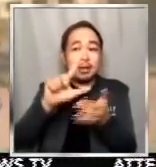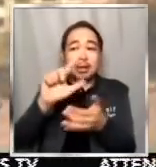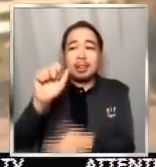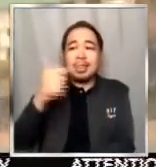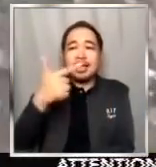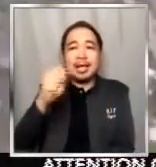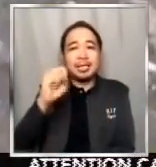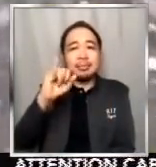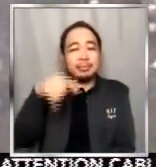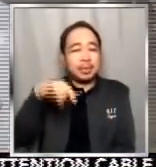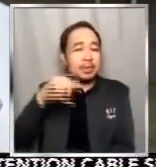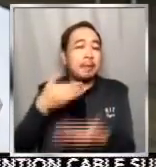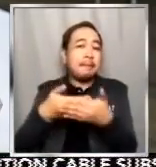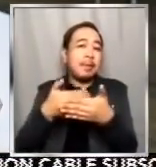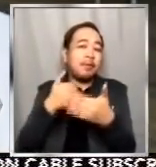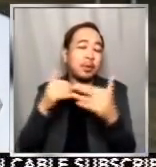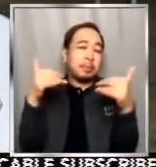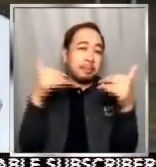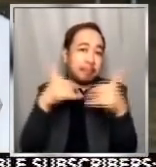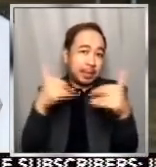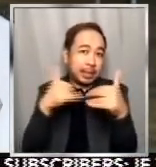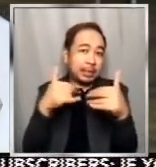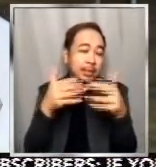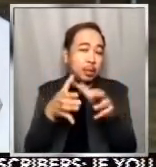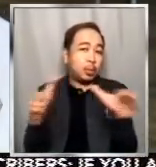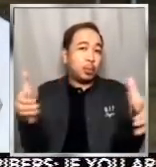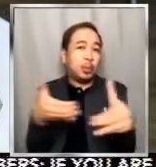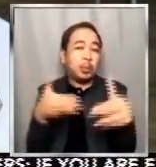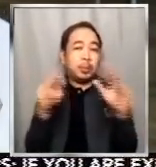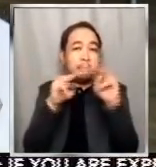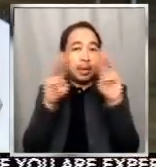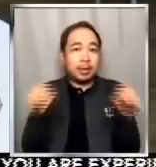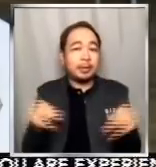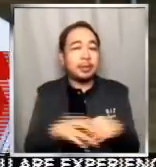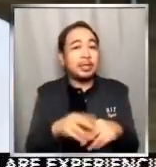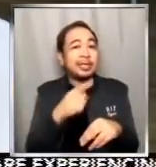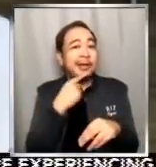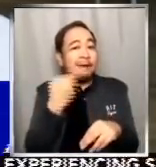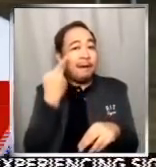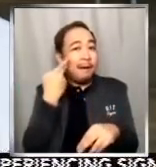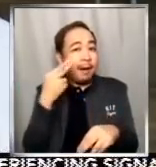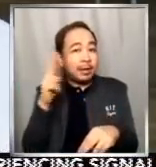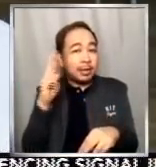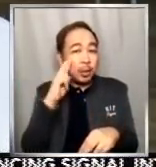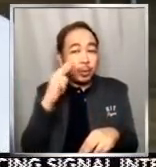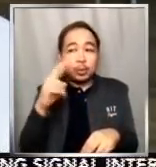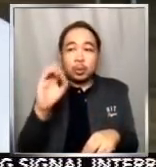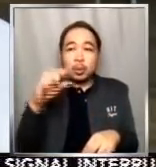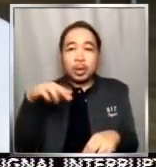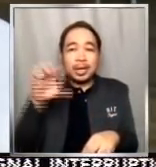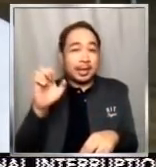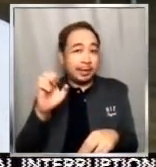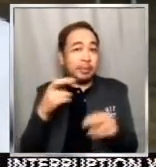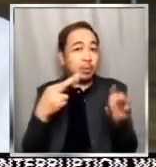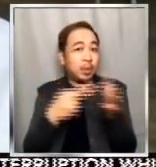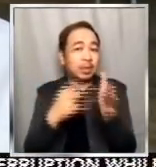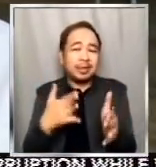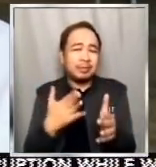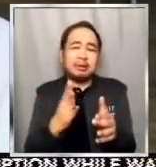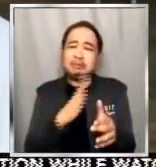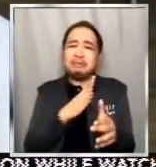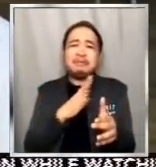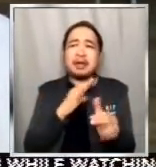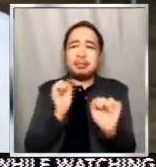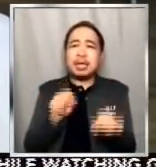sa gabinete sa Malacañang. Ayon kay Presidential Spokesperson Harry Roque, wala naman daw masama na magtanong kung nasaan ang Pangulo sa panahon